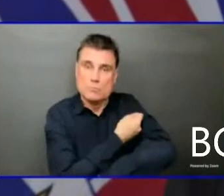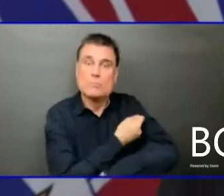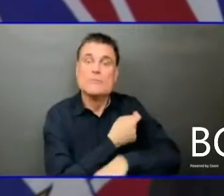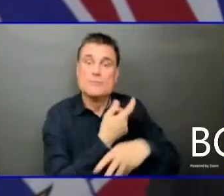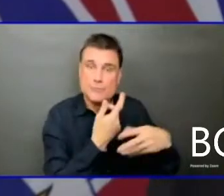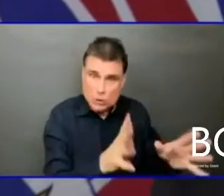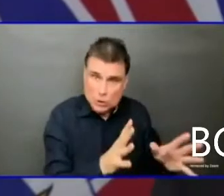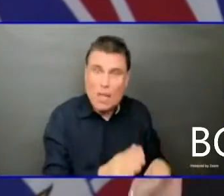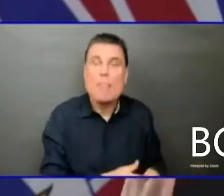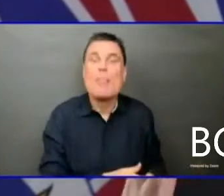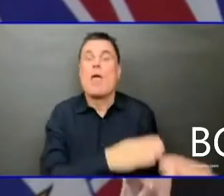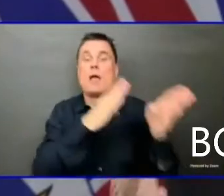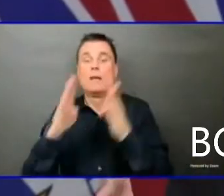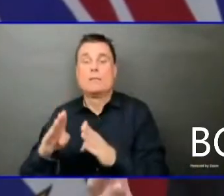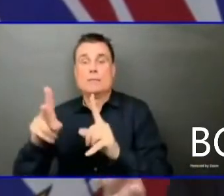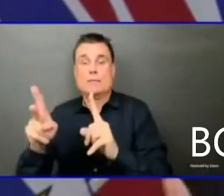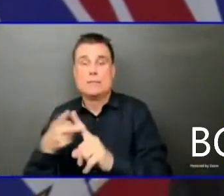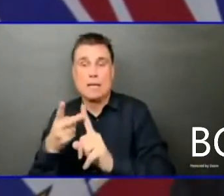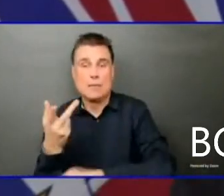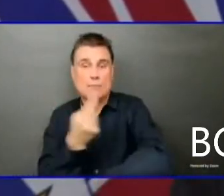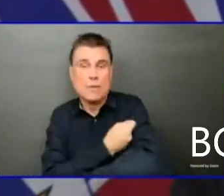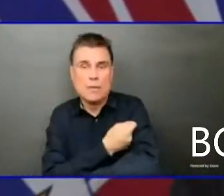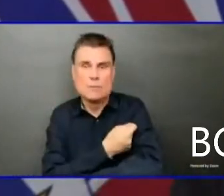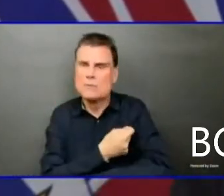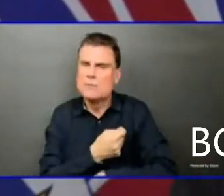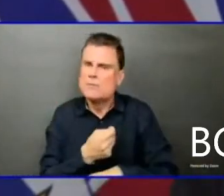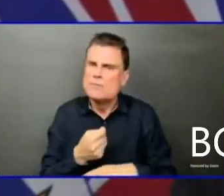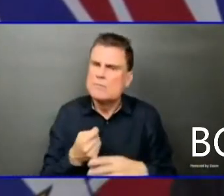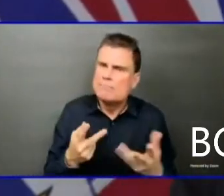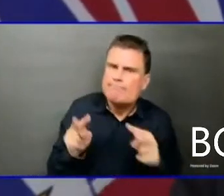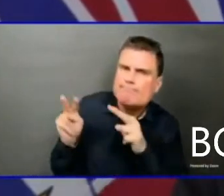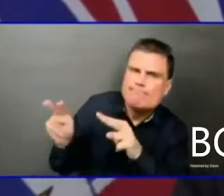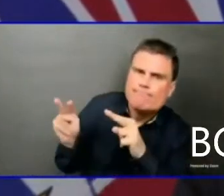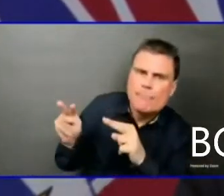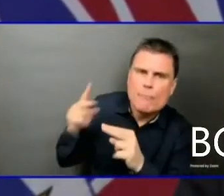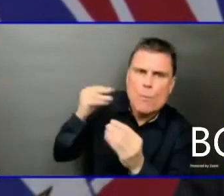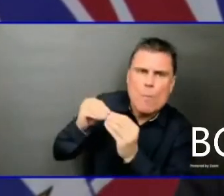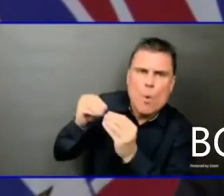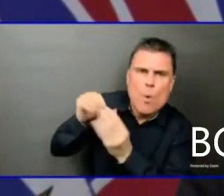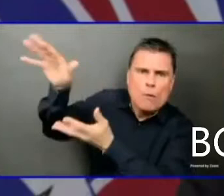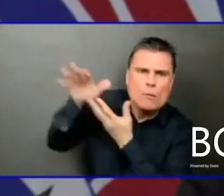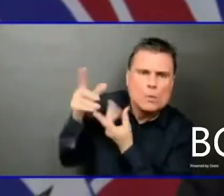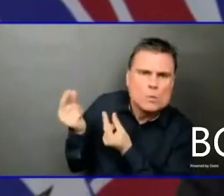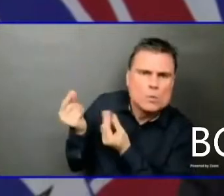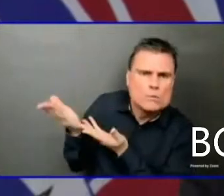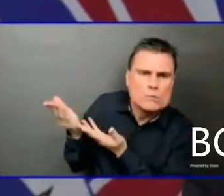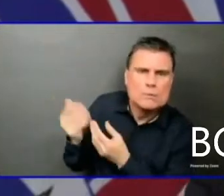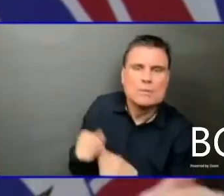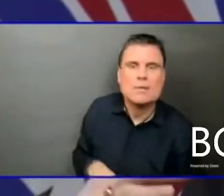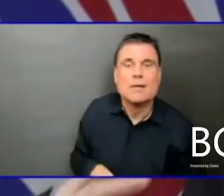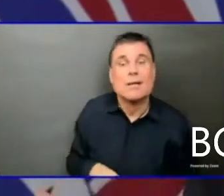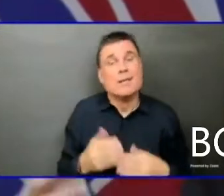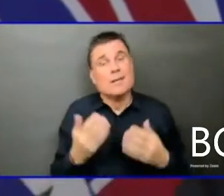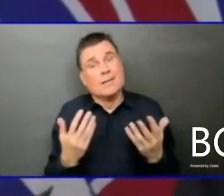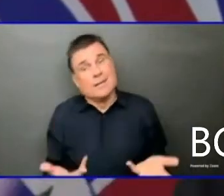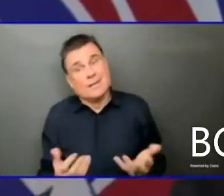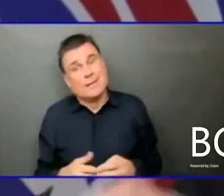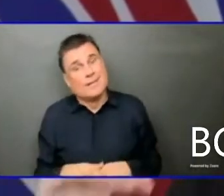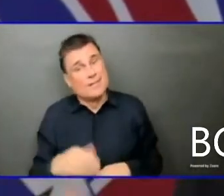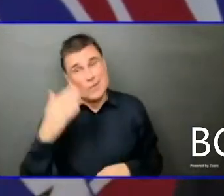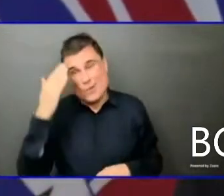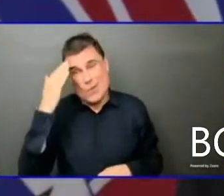2月份中期会打，但是现在的疫苗供应情况有变化。那么现在是怎么办？这些接到的电话，